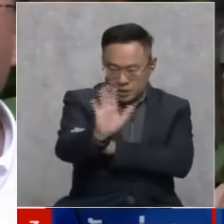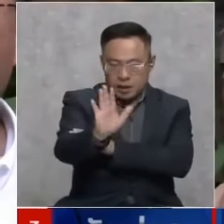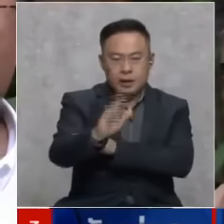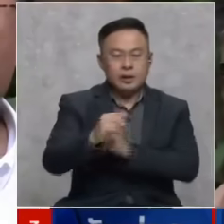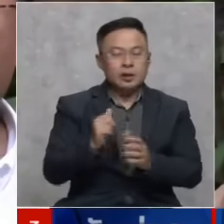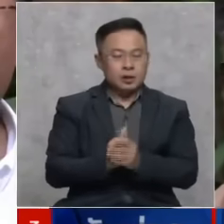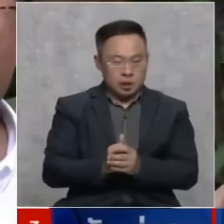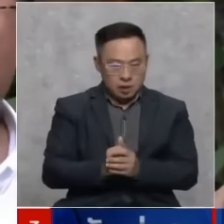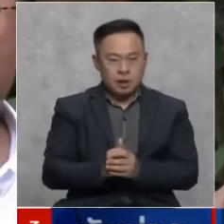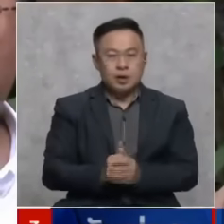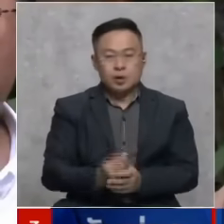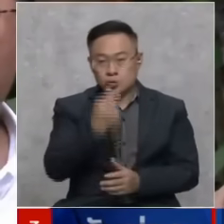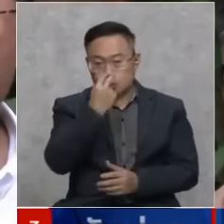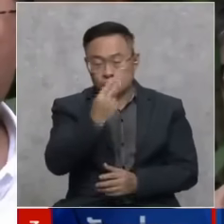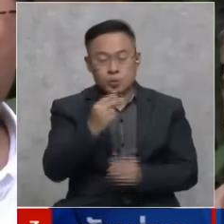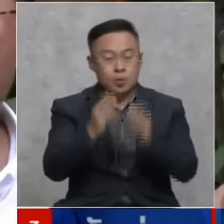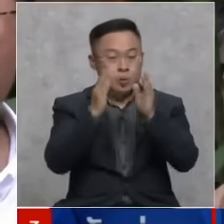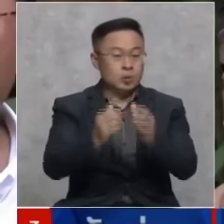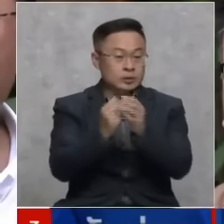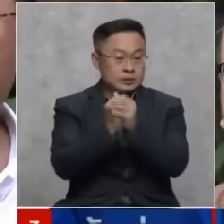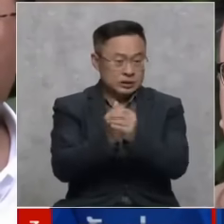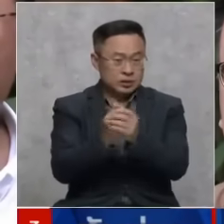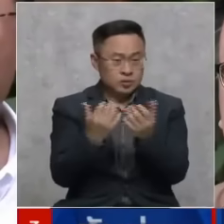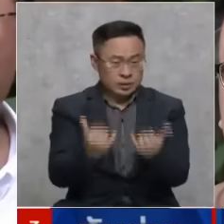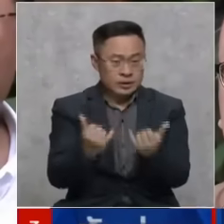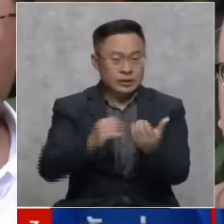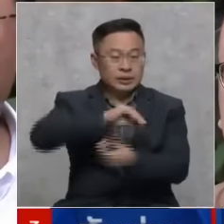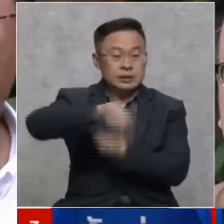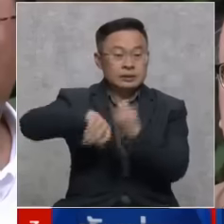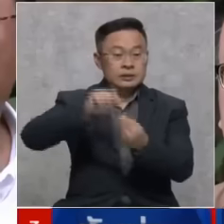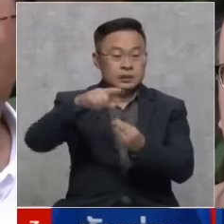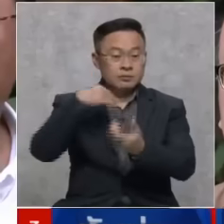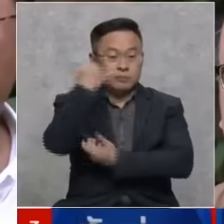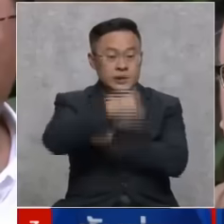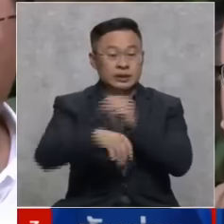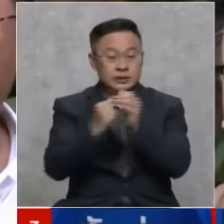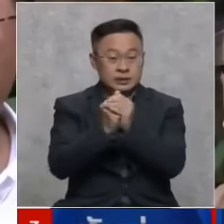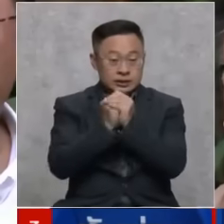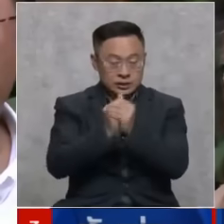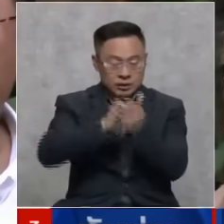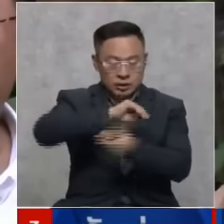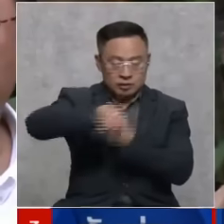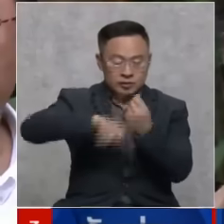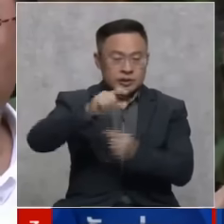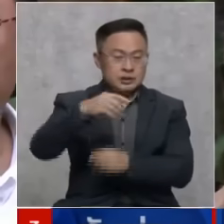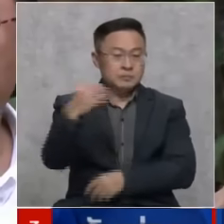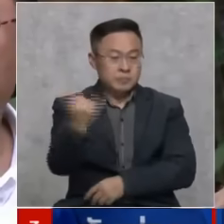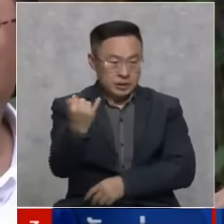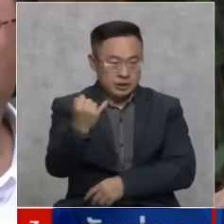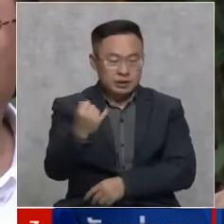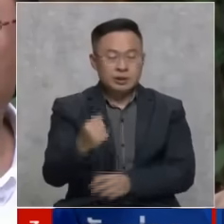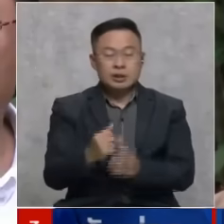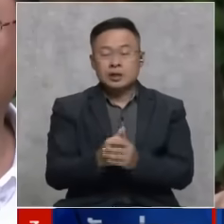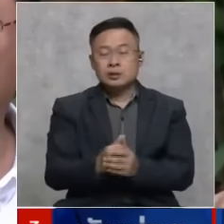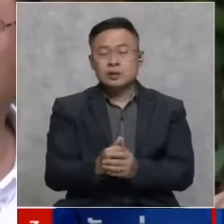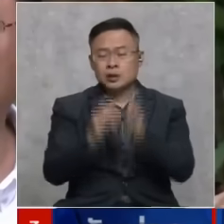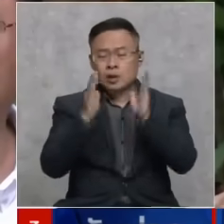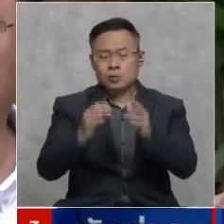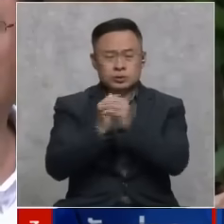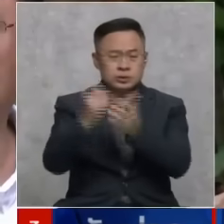เที่ยวจีนซึ่งก็ทราบดีว่าเศรษฐกิจของจีนเนี่ยไม่ดีแต่ถ้าจะมาเที่ยวทั้งทีมาเที่ยวไทยก็ต้องปลอดภัยที่สุด